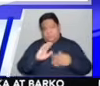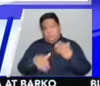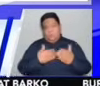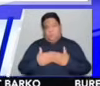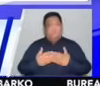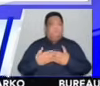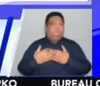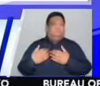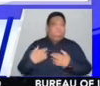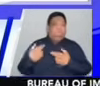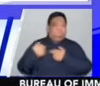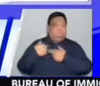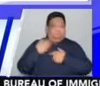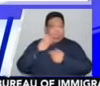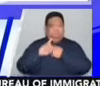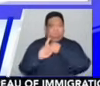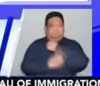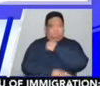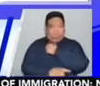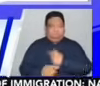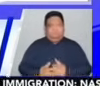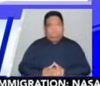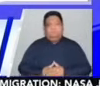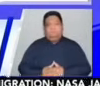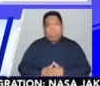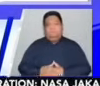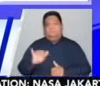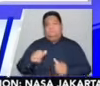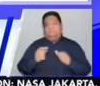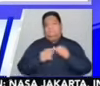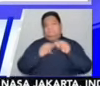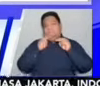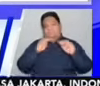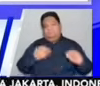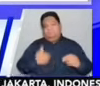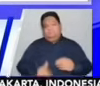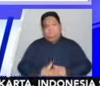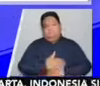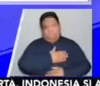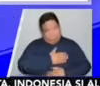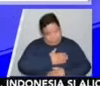tumulong ito ang unang balita para GMA integrated news